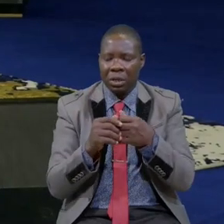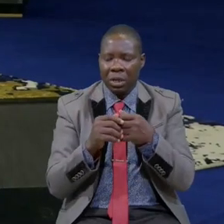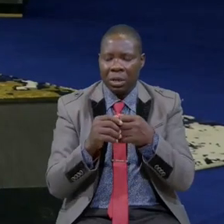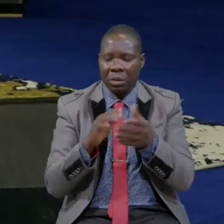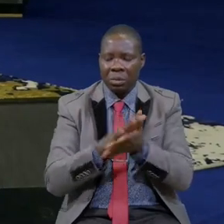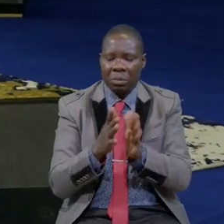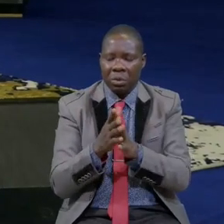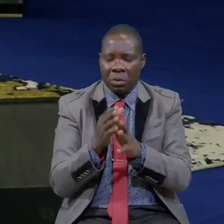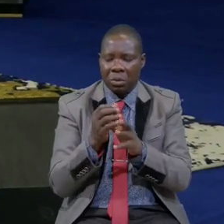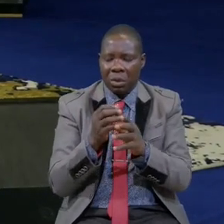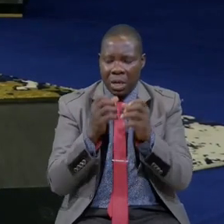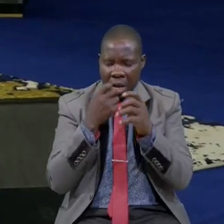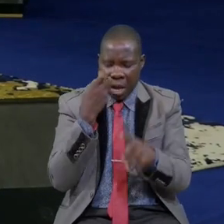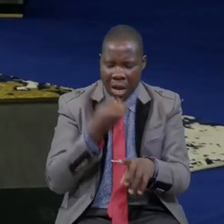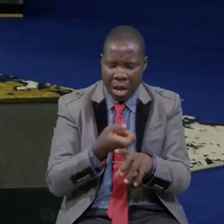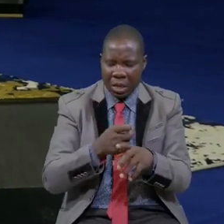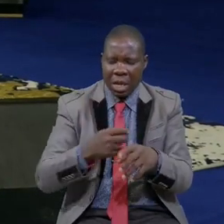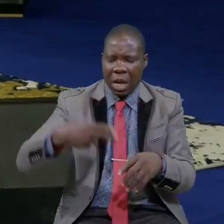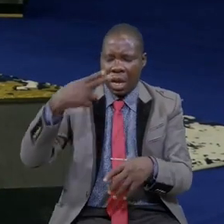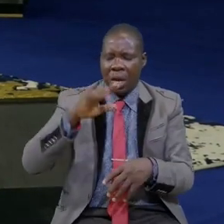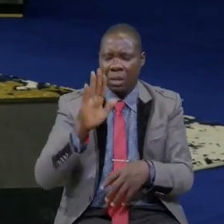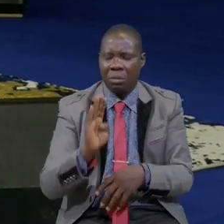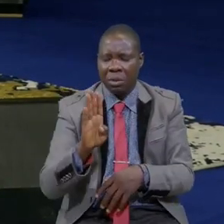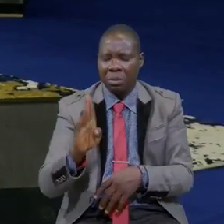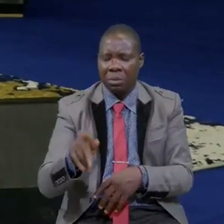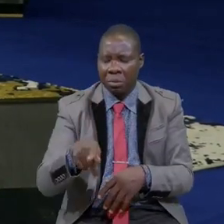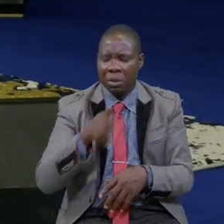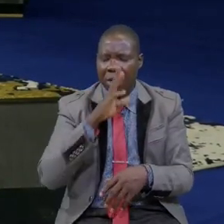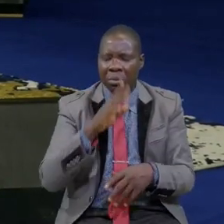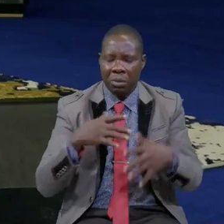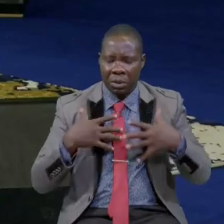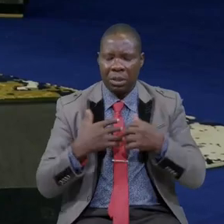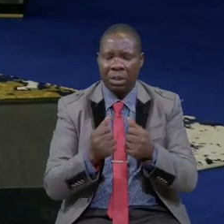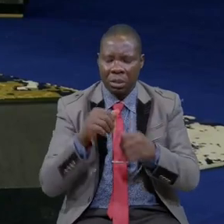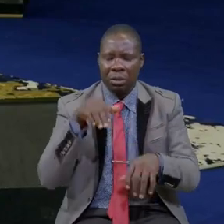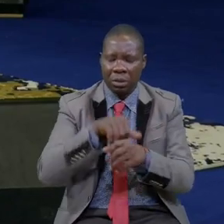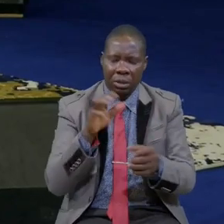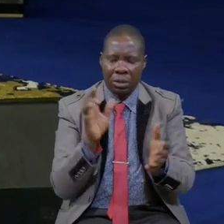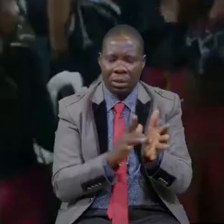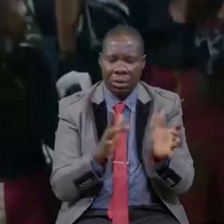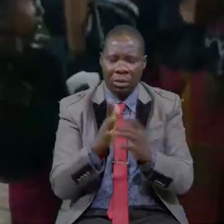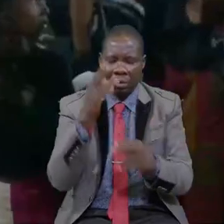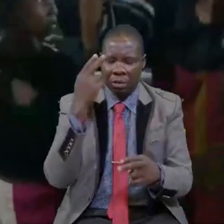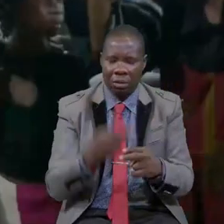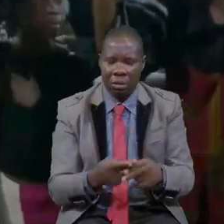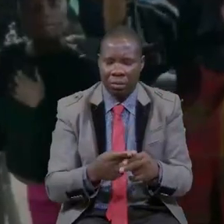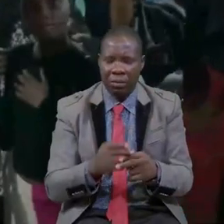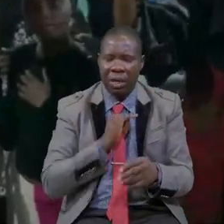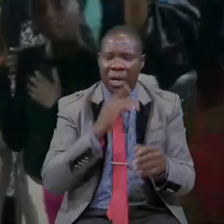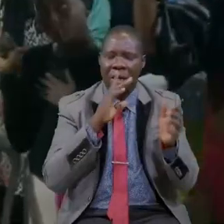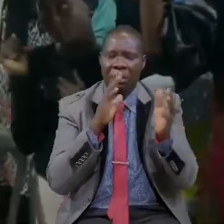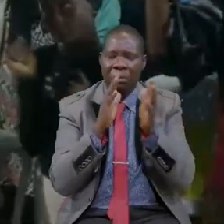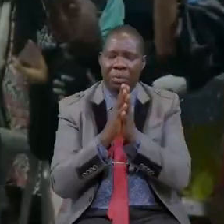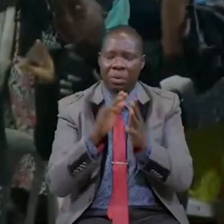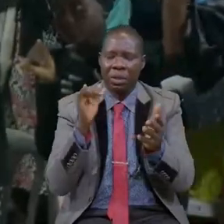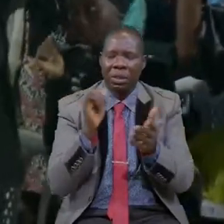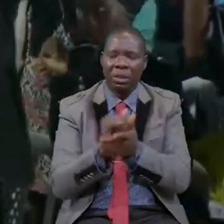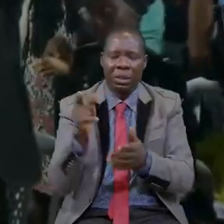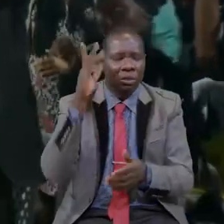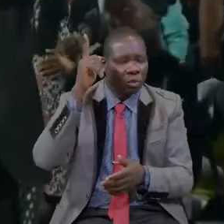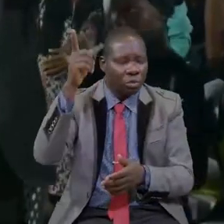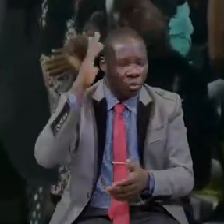l'hypertension, diabète, quel que soit le nom, sois guéri au nom de Jésus. Et je prie que